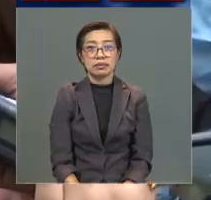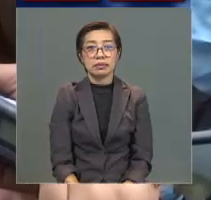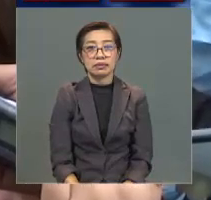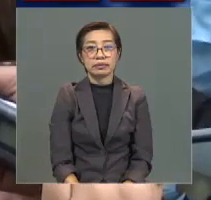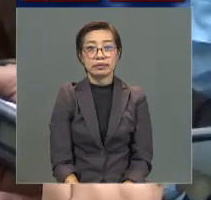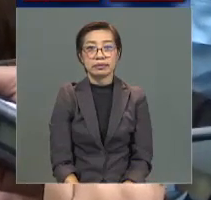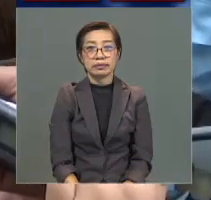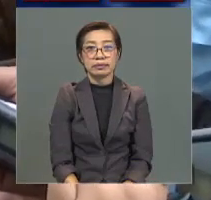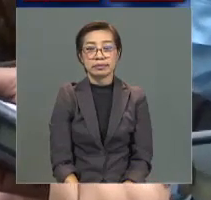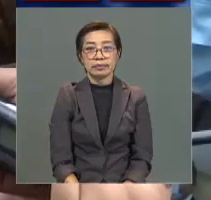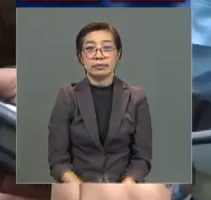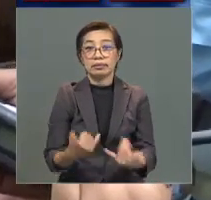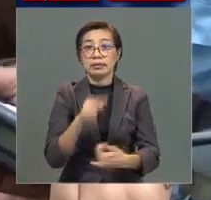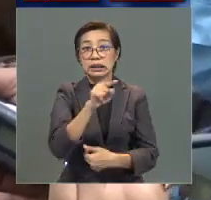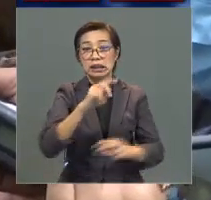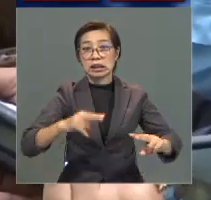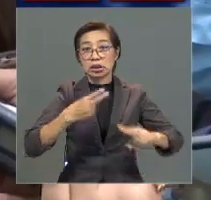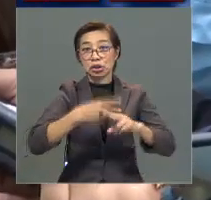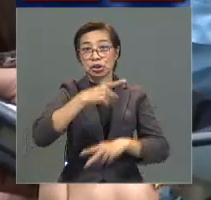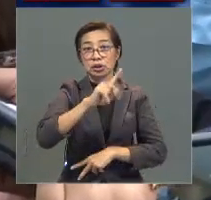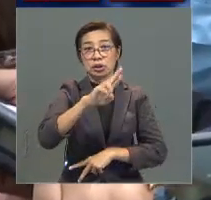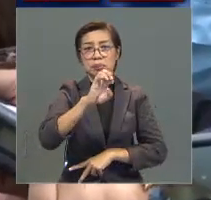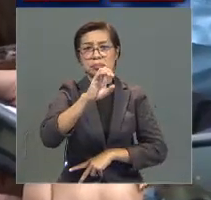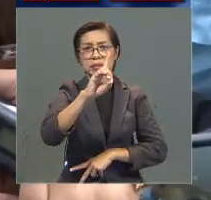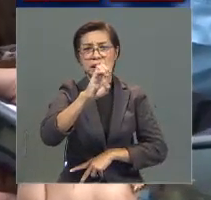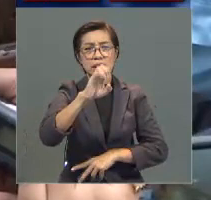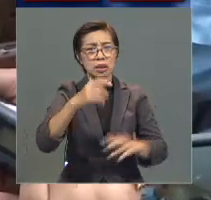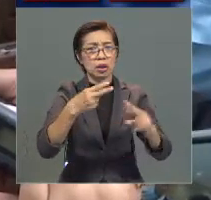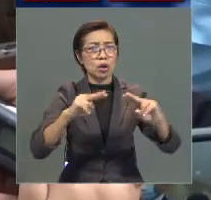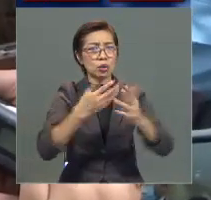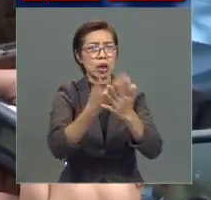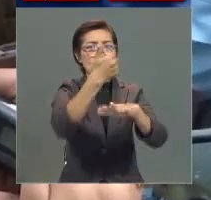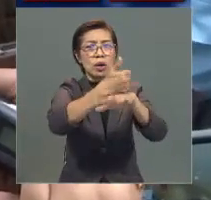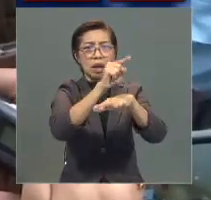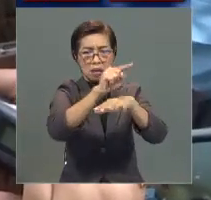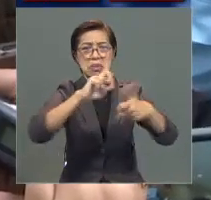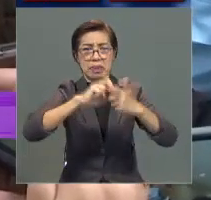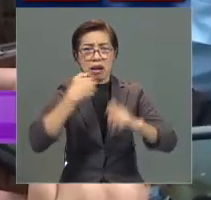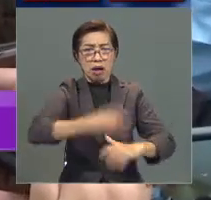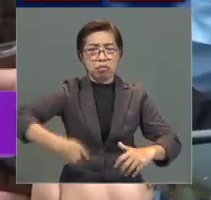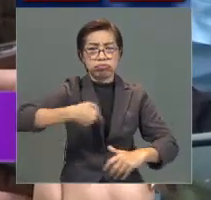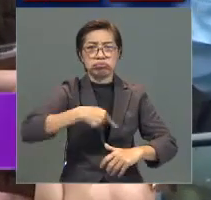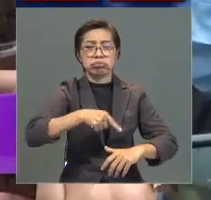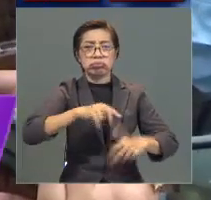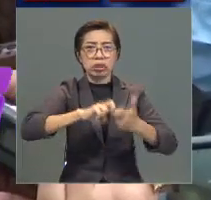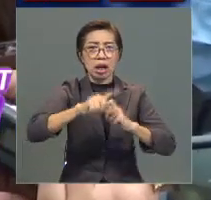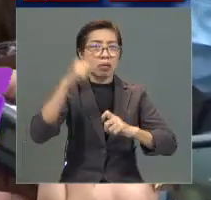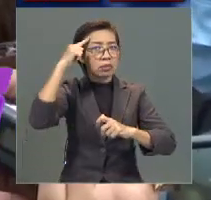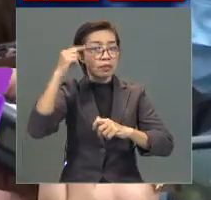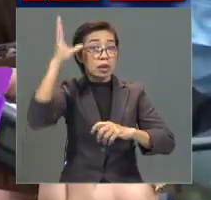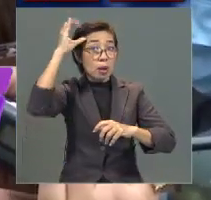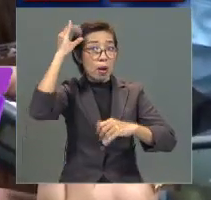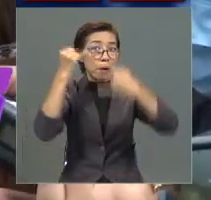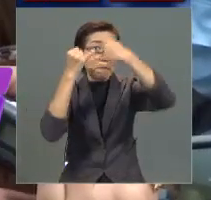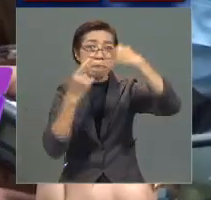ขณะที่คุณสันติก็บอกนะครับว่าคุณปรีดีเนี่ยมีปัญหาทางสุขภาพก็คือเป็นโรคเกี่ยวกับเรื่องของเส้นเลือดในสมองเมื่อหลายปีก่อนปัจจุ